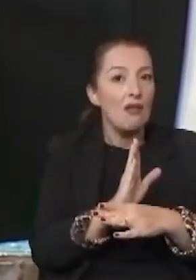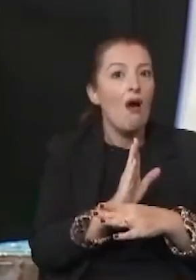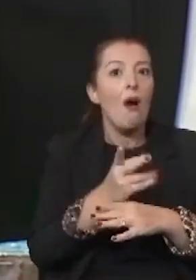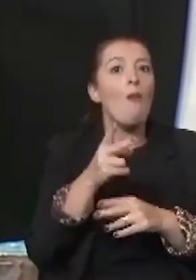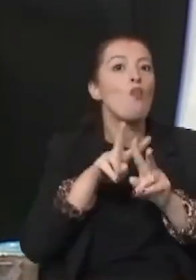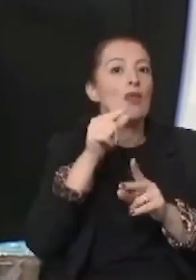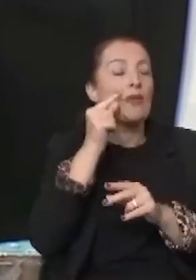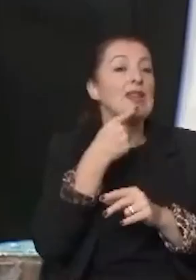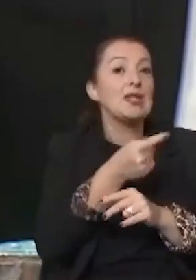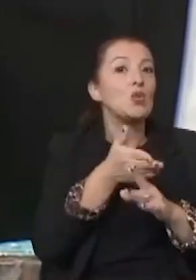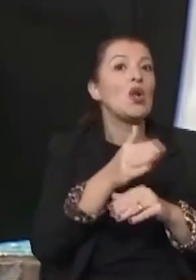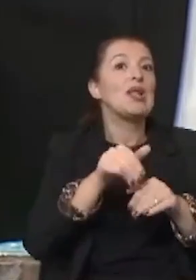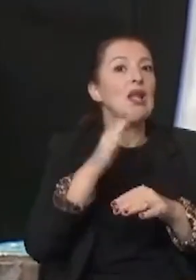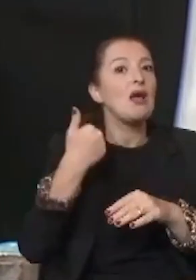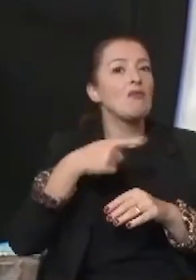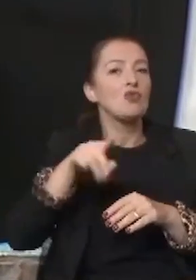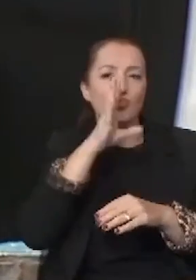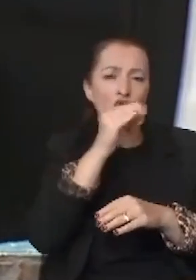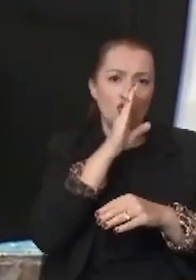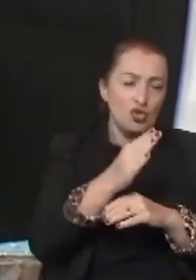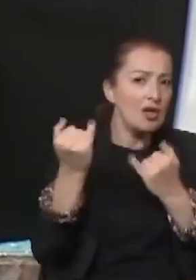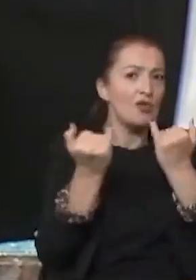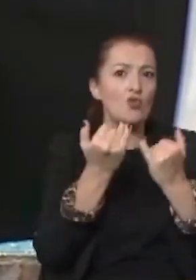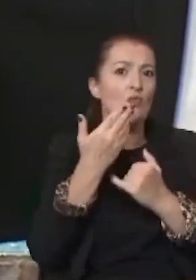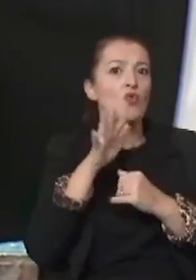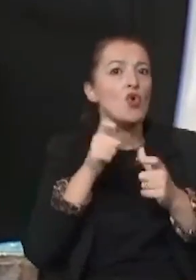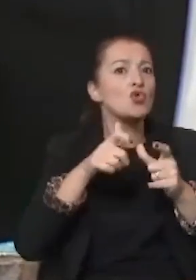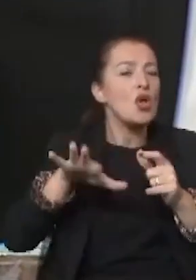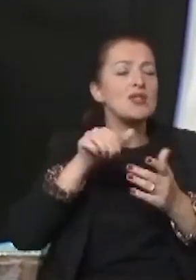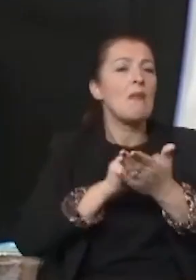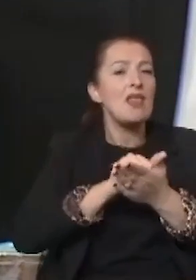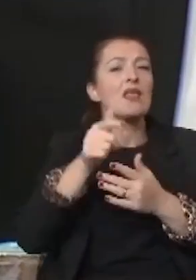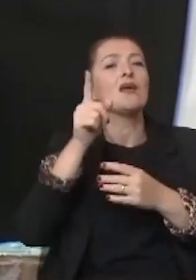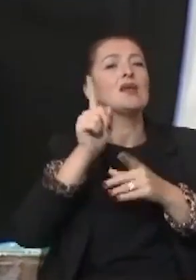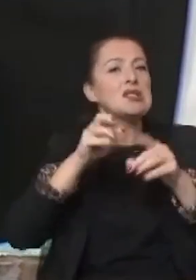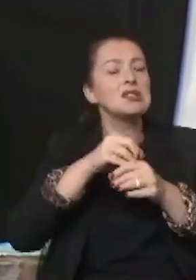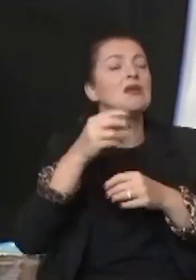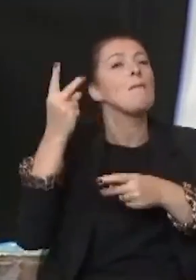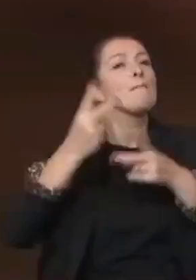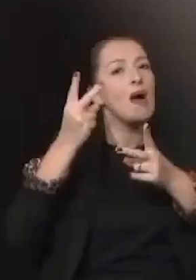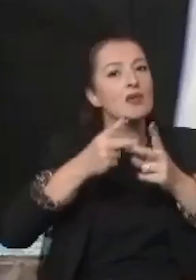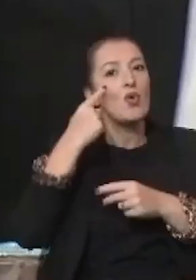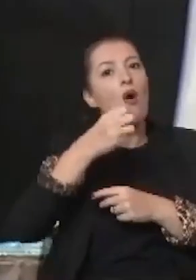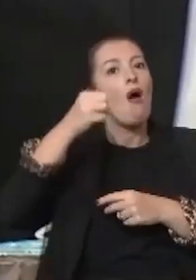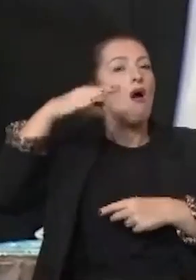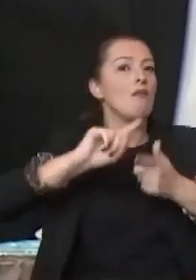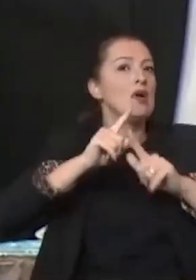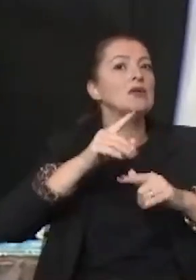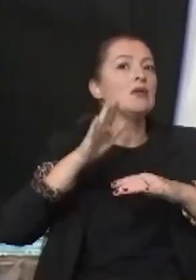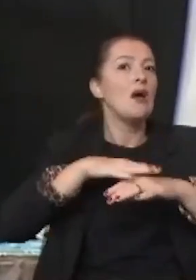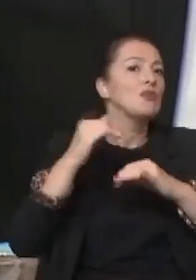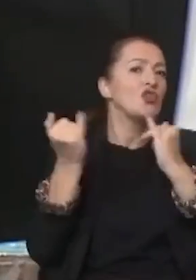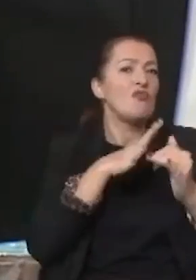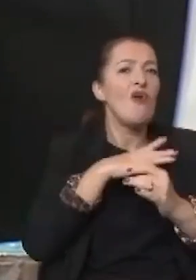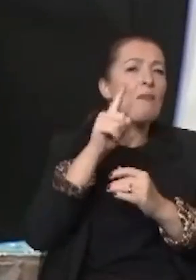Murat Bey'in dediği doğru değil. Kamuoyunda ciddi bu konuda tartışma falan yok. Yani sosyal medyada bazı AK Partililerin yaptığı tartışmalar var. Bir bardak suda